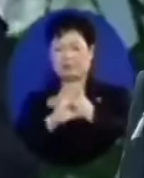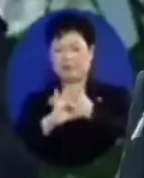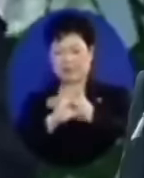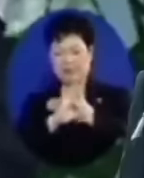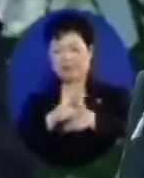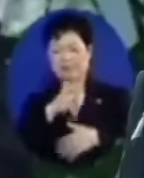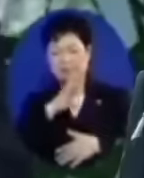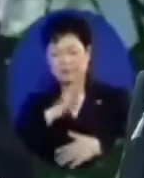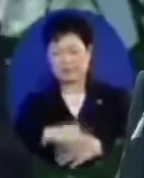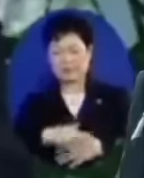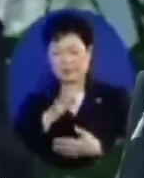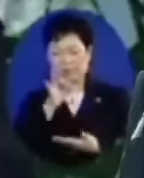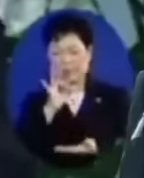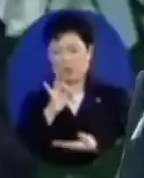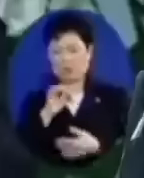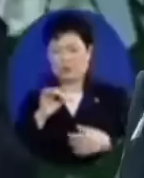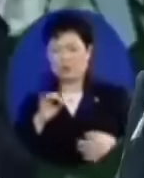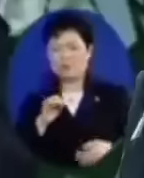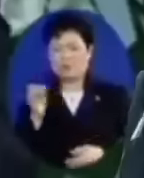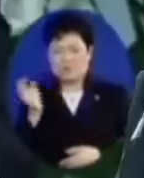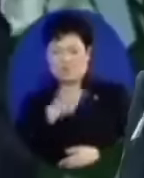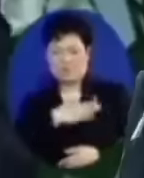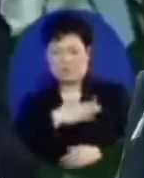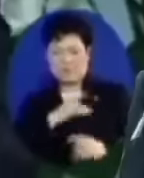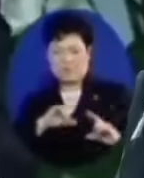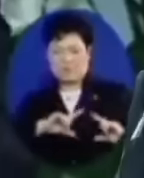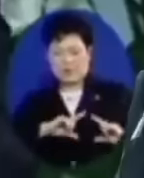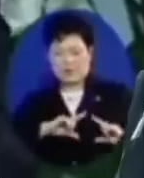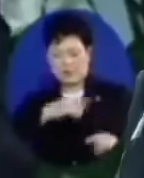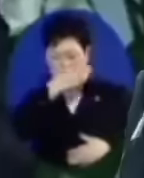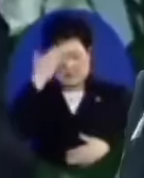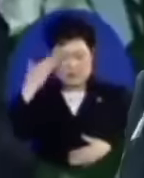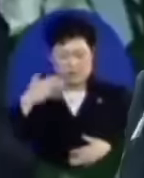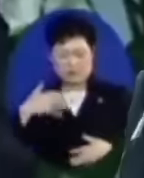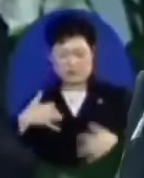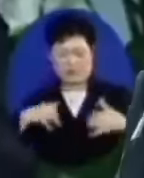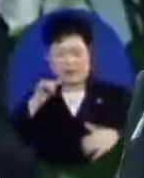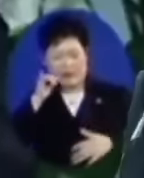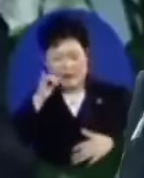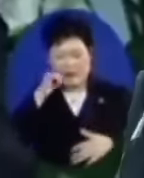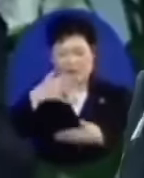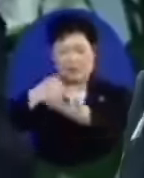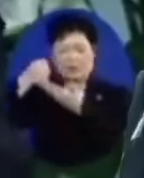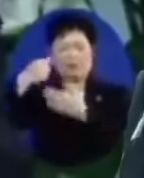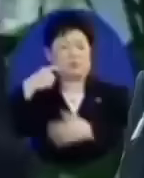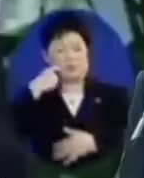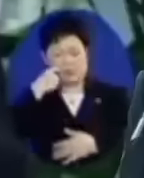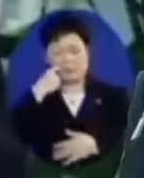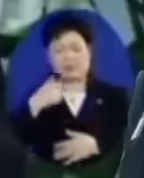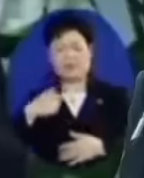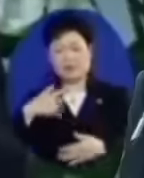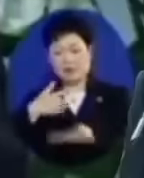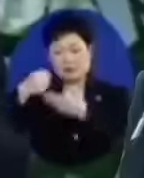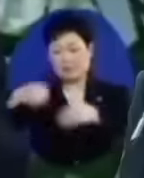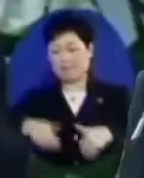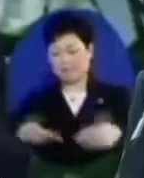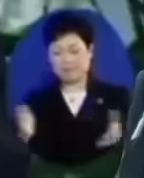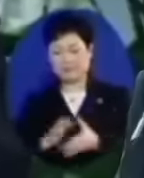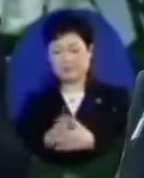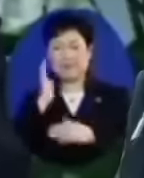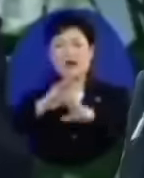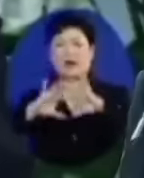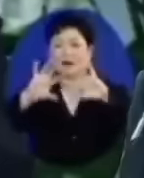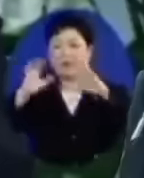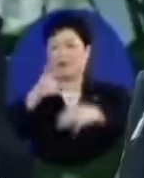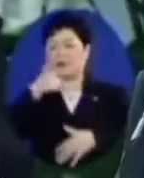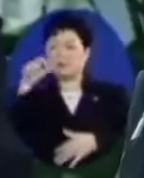것입니다. 돈도 부귀도 영화도 공명도 청춘도 쾌락도 가져가지 못합니다. 또 가져갈 필요도 없습니다. 하늘나라는